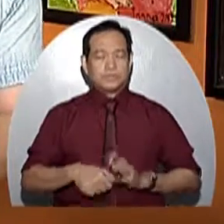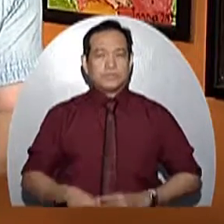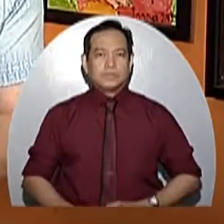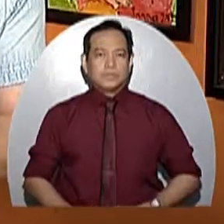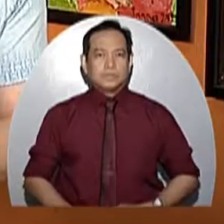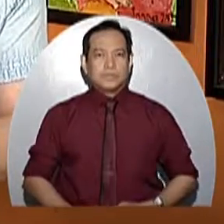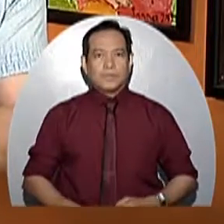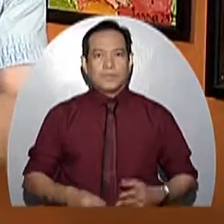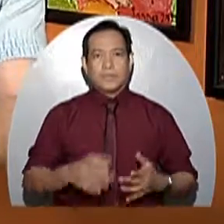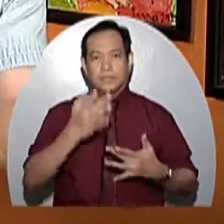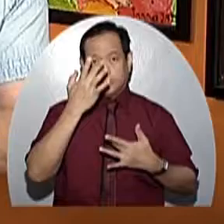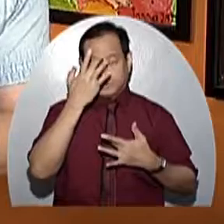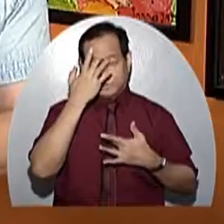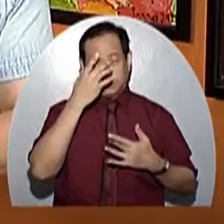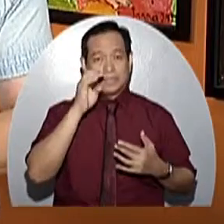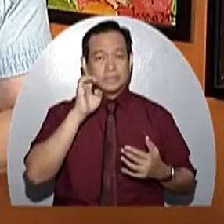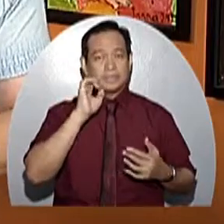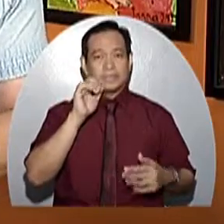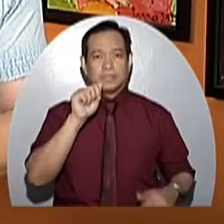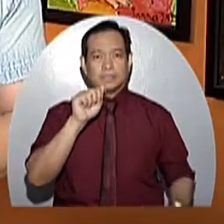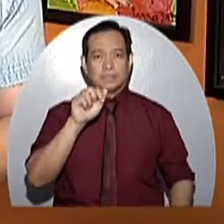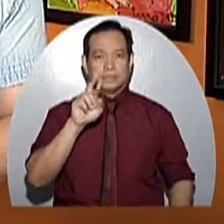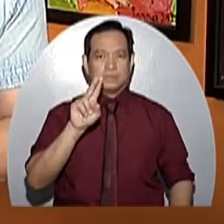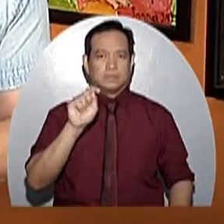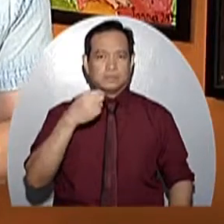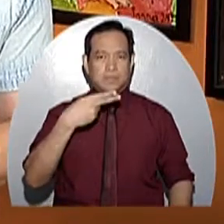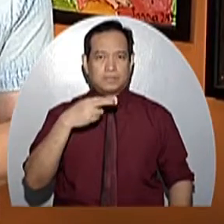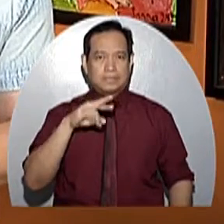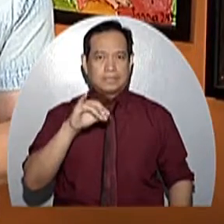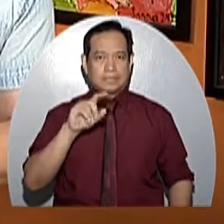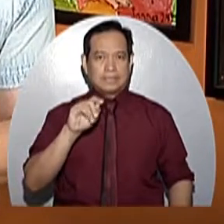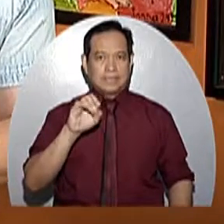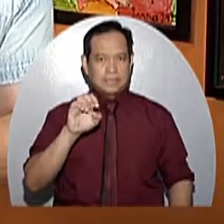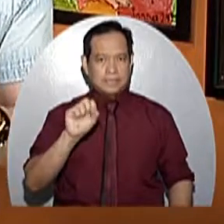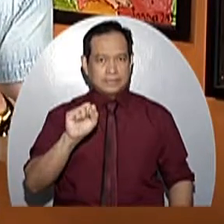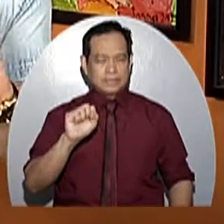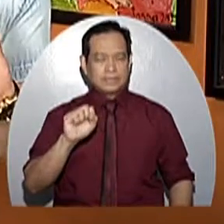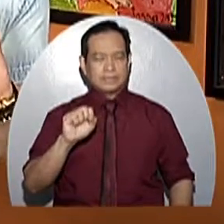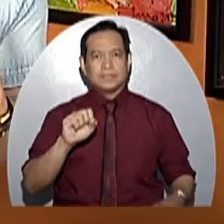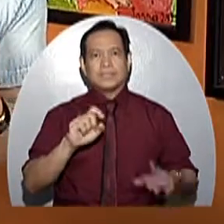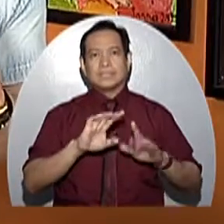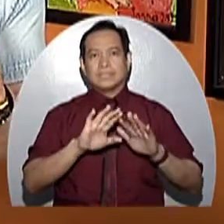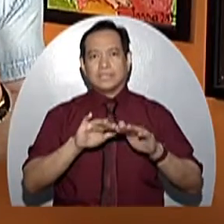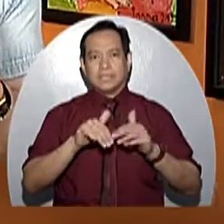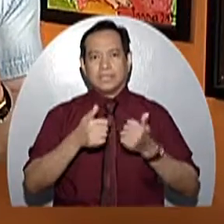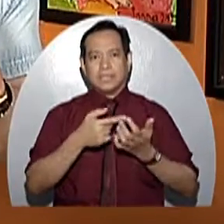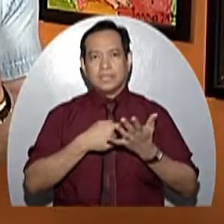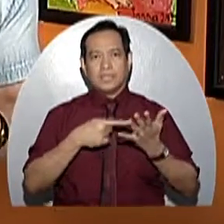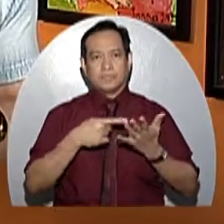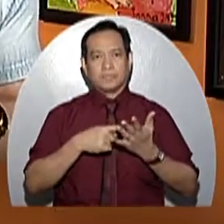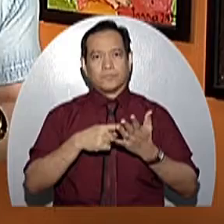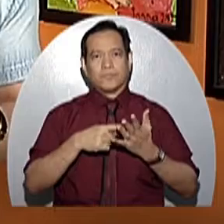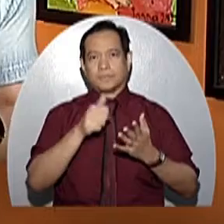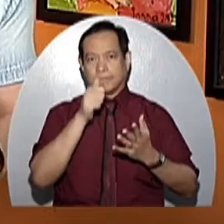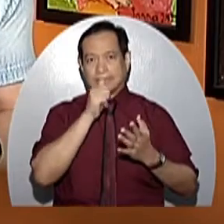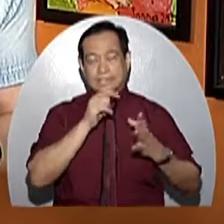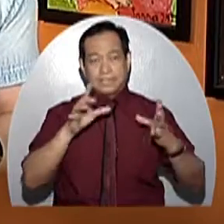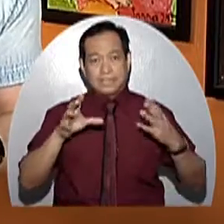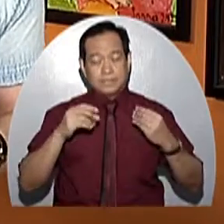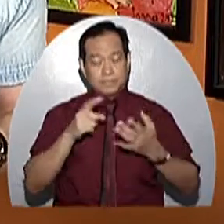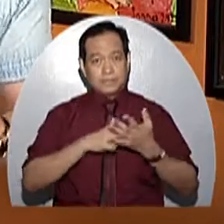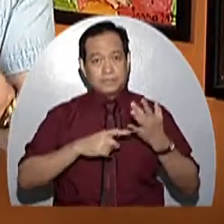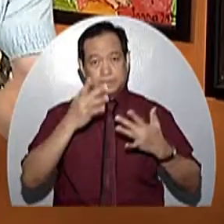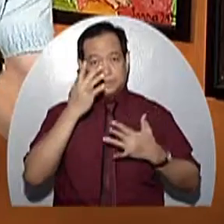o operasyon. Ang sakit niya ay arthritis. Paano ba kinakaya ang ganitong kalagayan ni